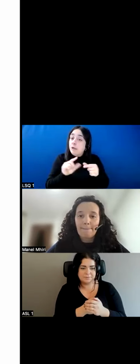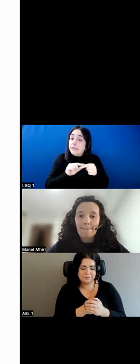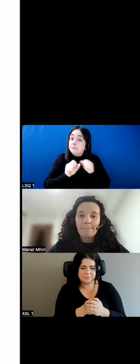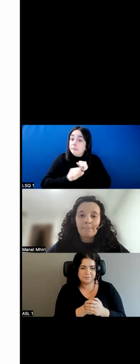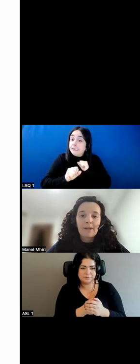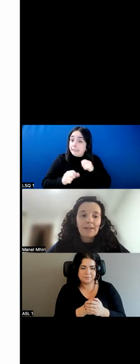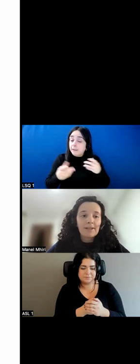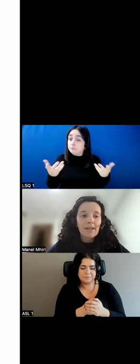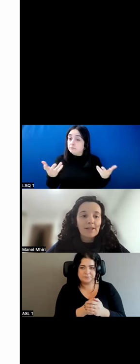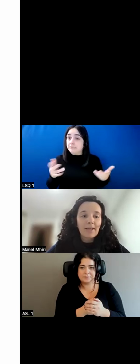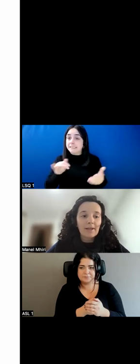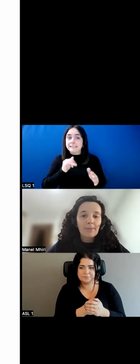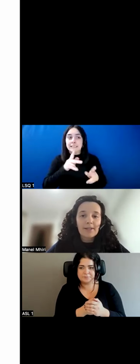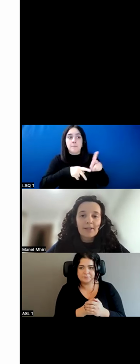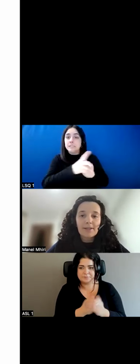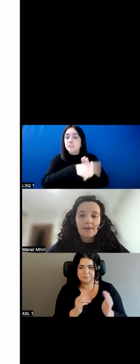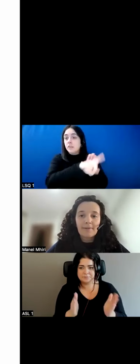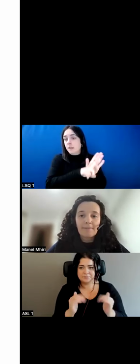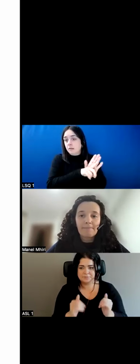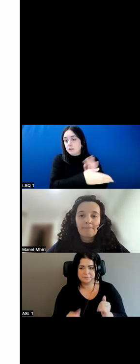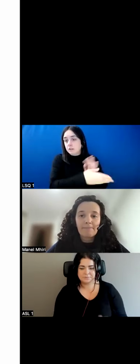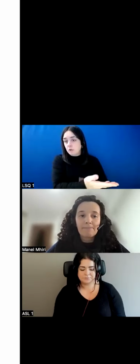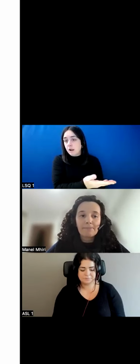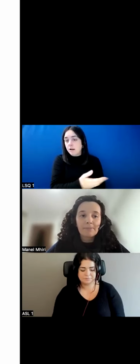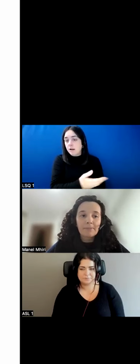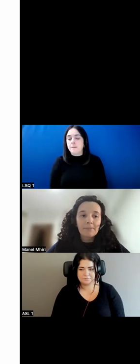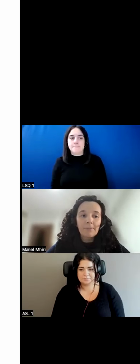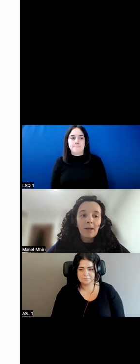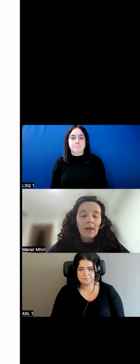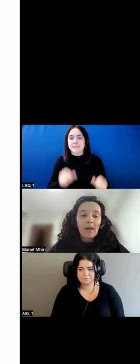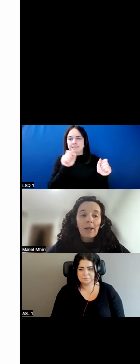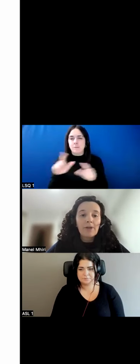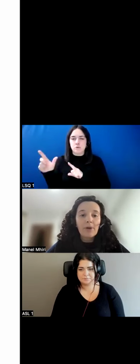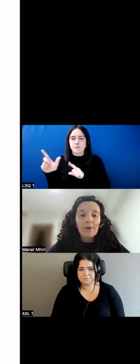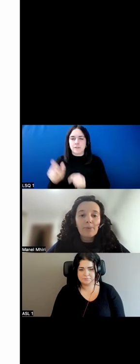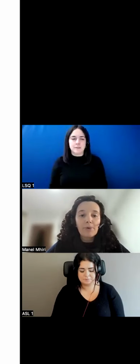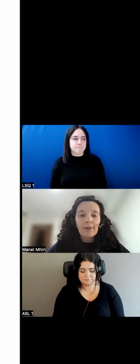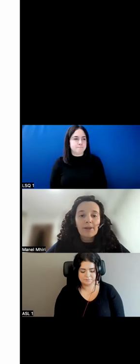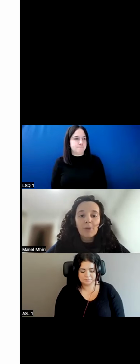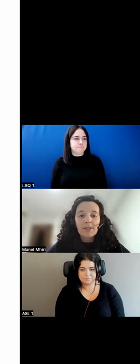pour des personnes ayant une déficience intellectuelle. Une diapo suivante.